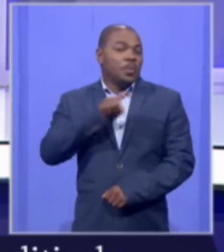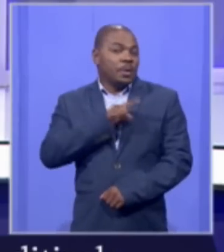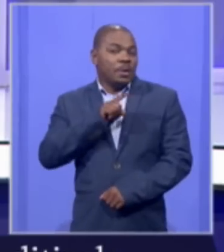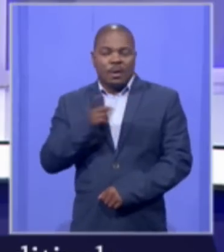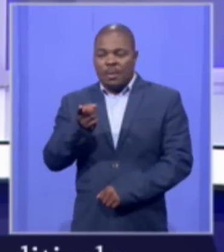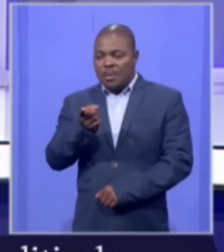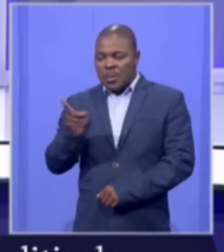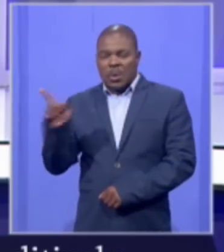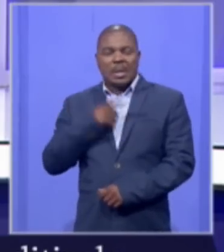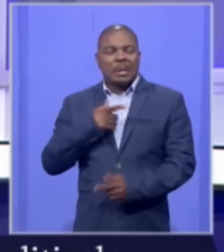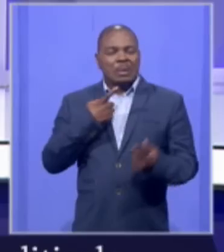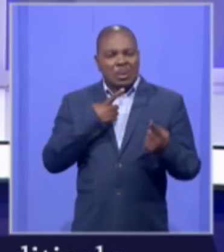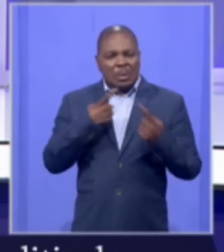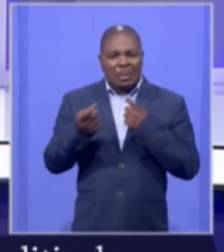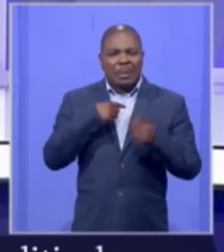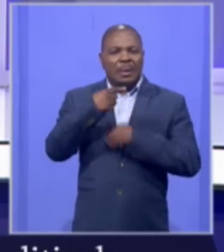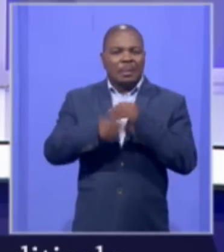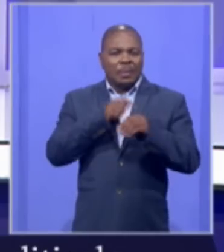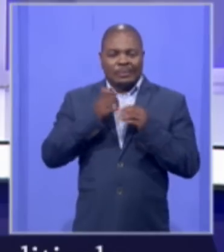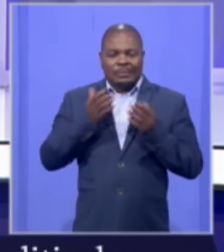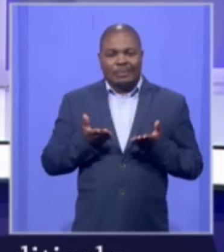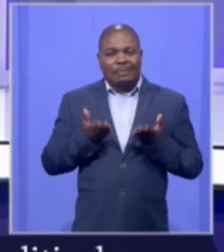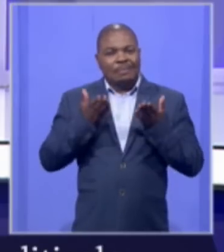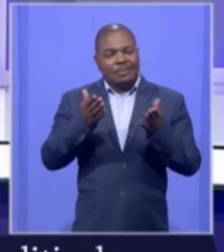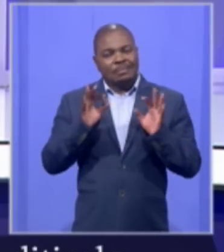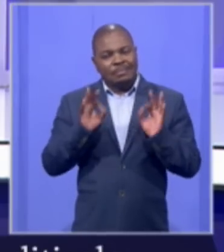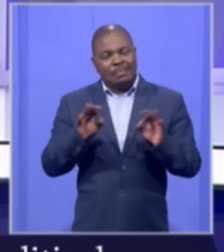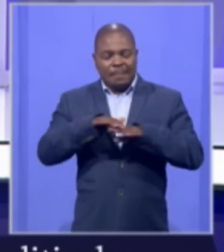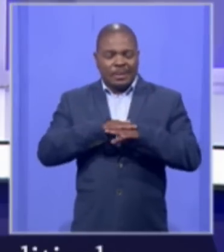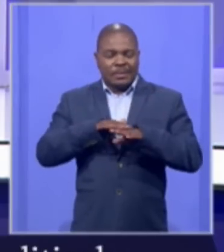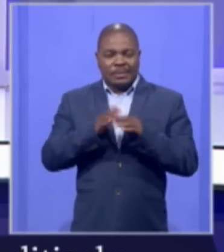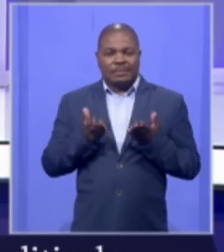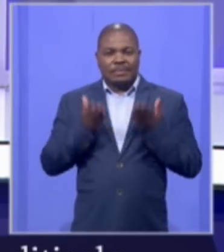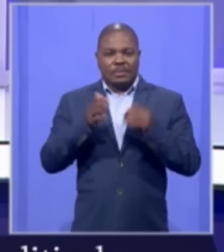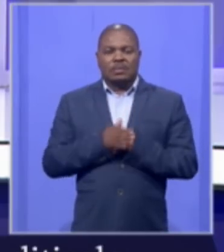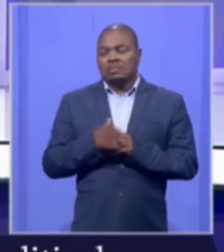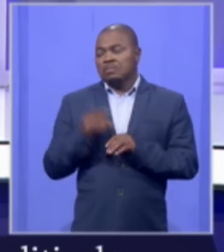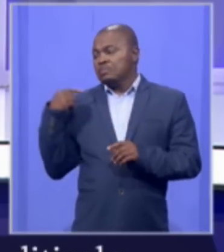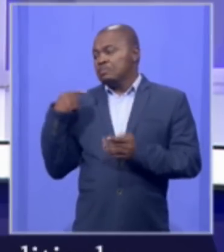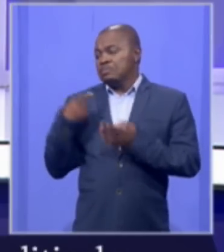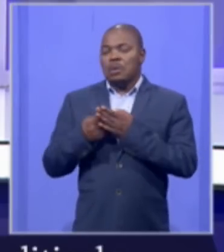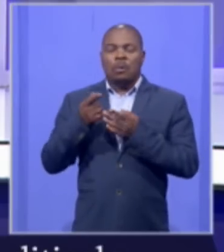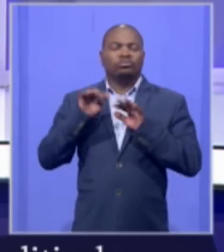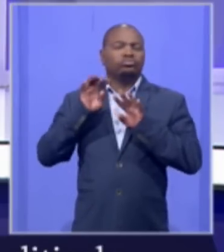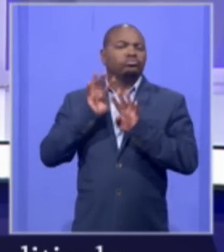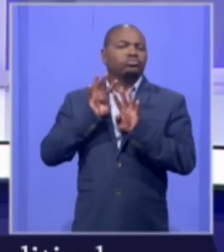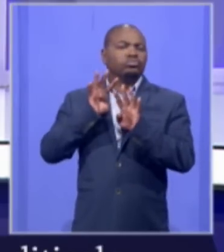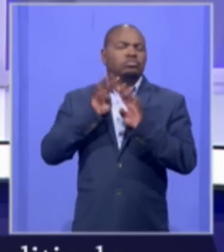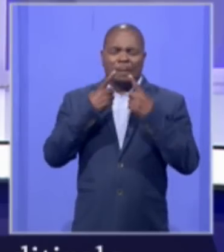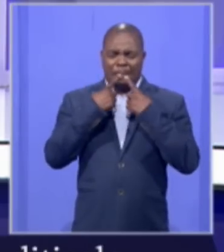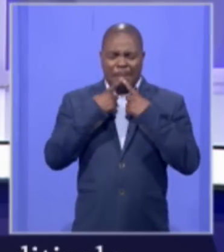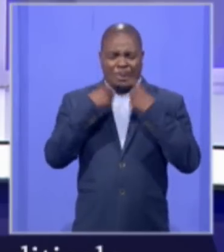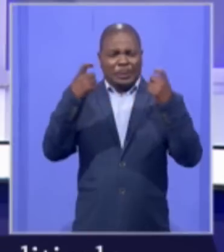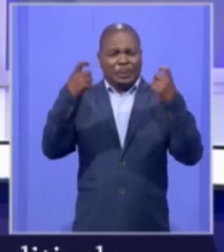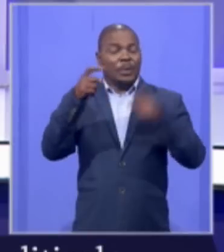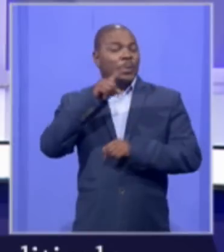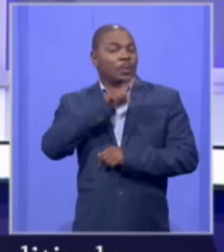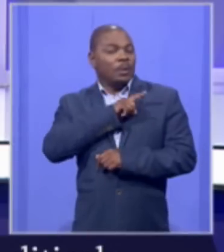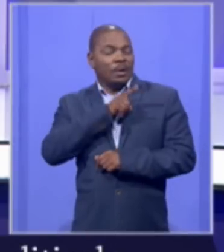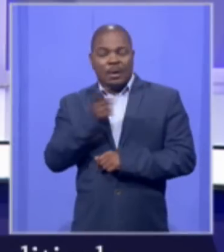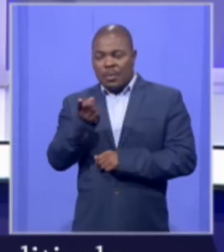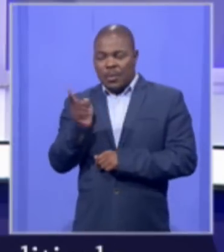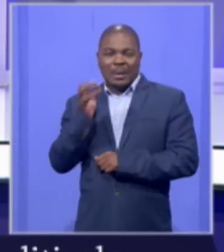ba tšwela pele go itemogela tlhaelelo ya kabo ya ditirelo tša motheo. Mo megwantong ya bjale badudi ba be ba ntšha meši ka dinko e le ge ba